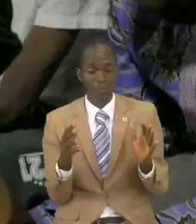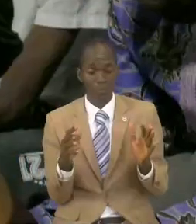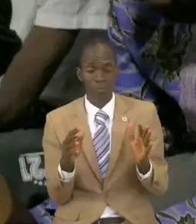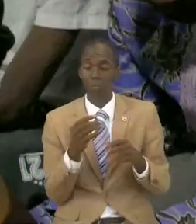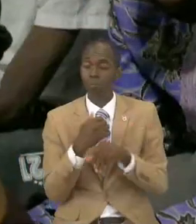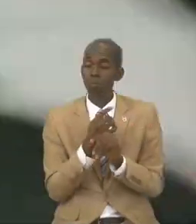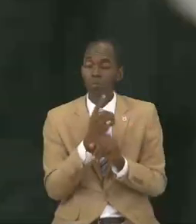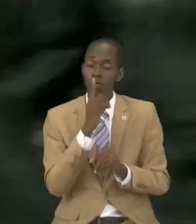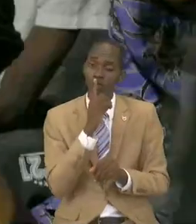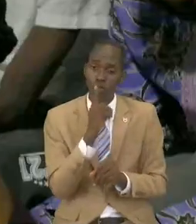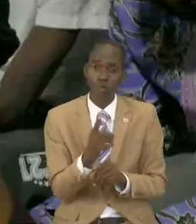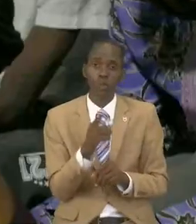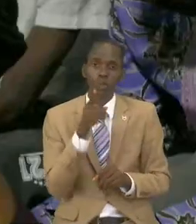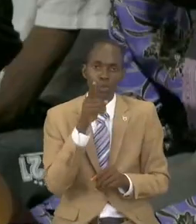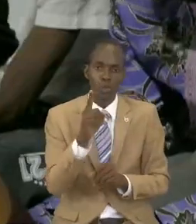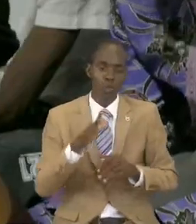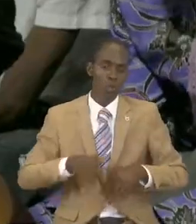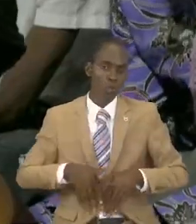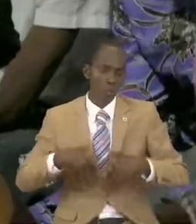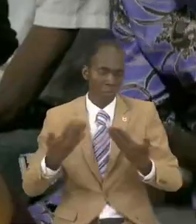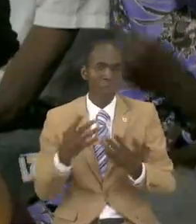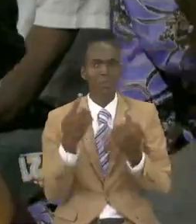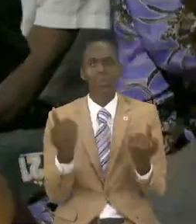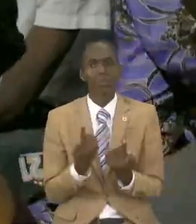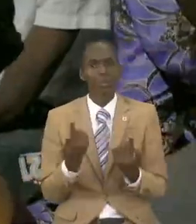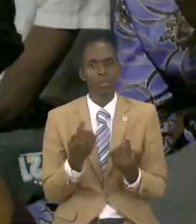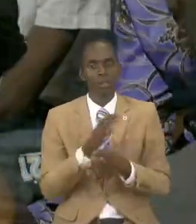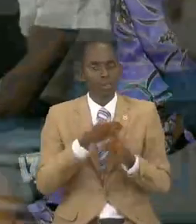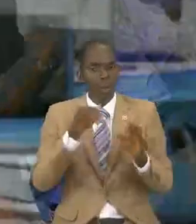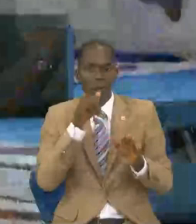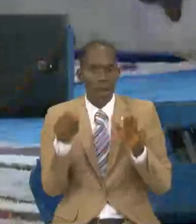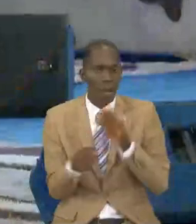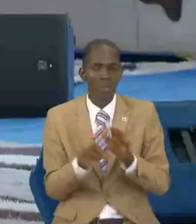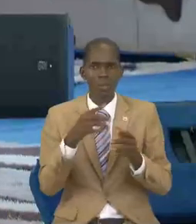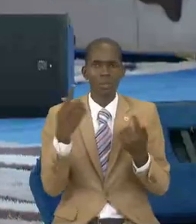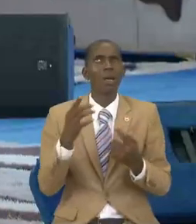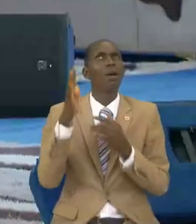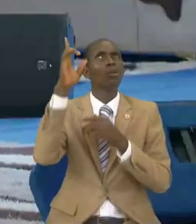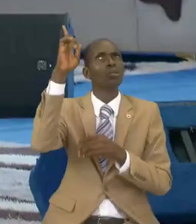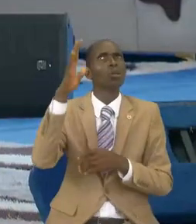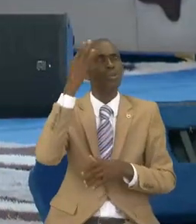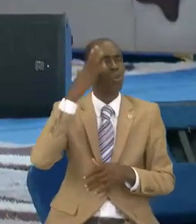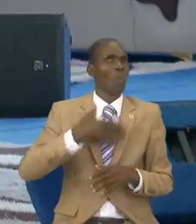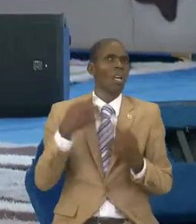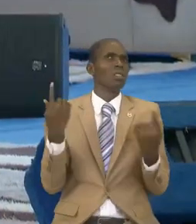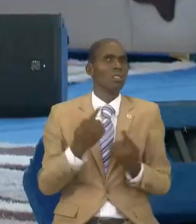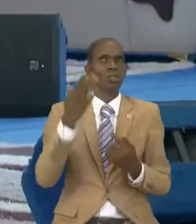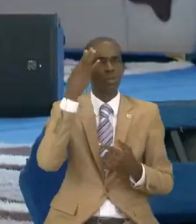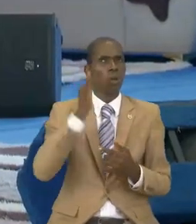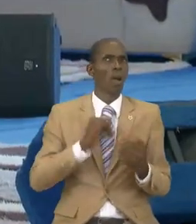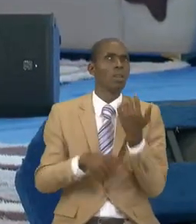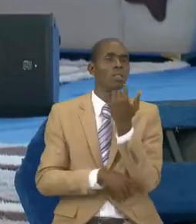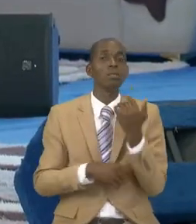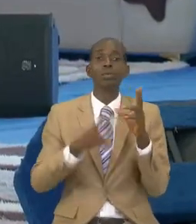maintenant. Rassure-toi que tu confesses tes péchés, que tu abandonnes les péchés et tu dis tu suivras le